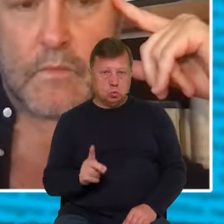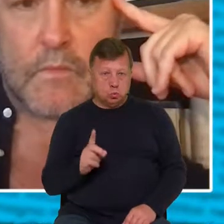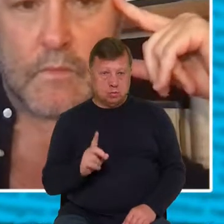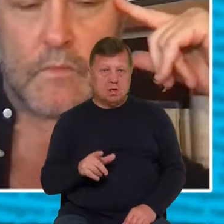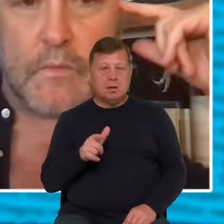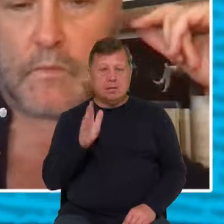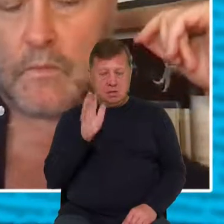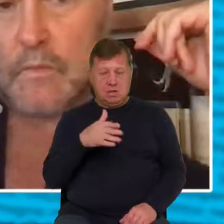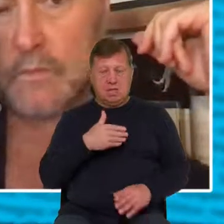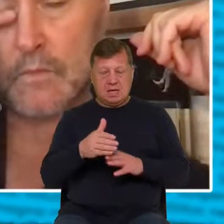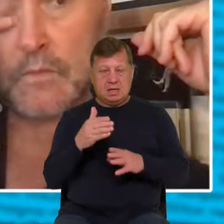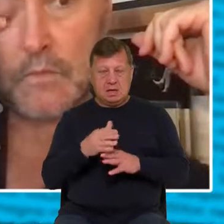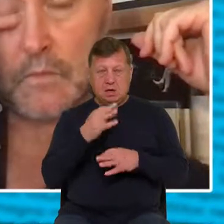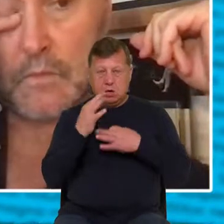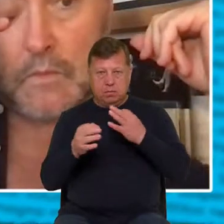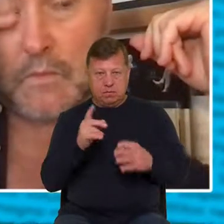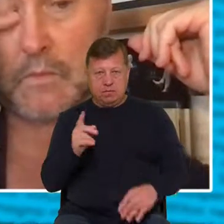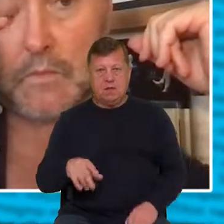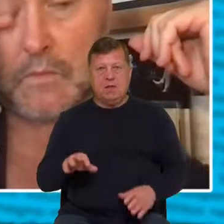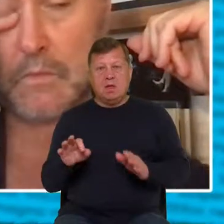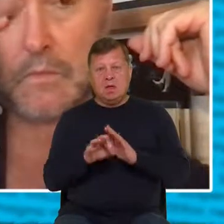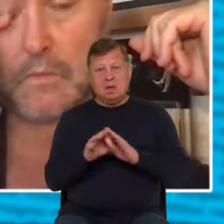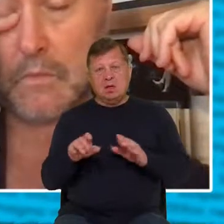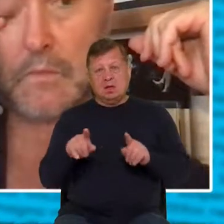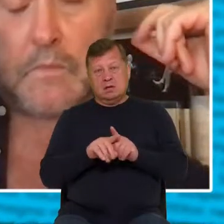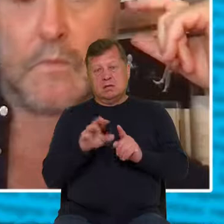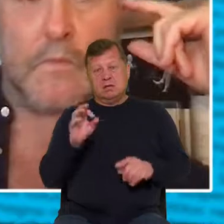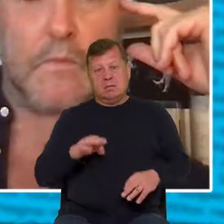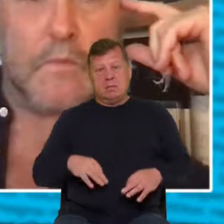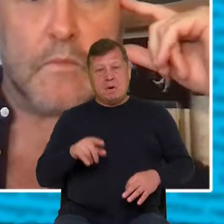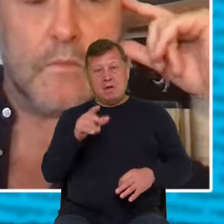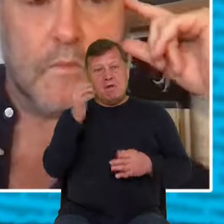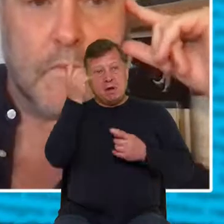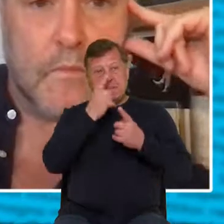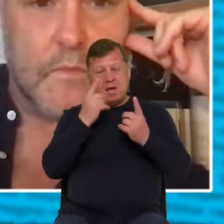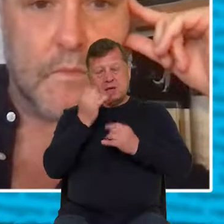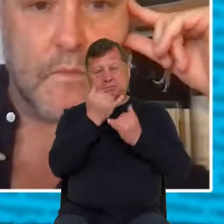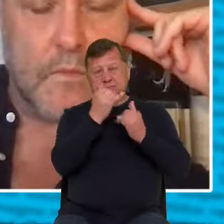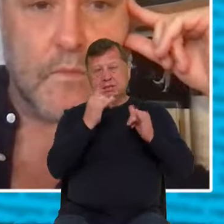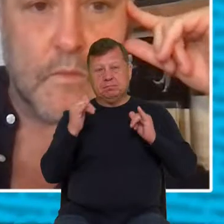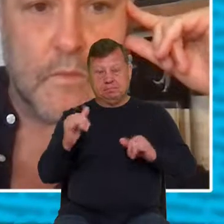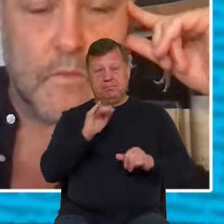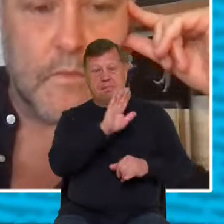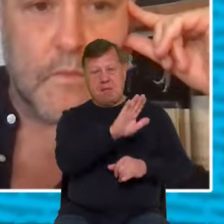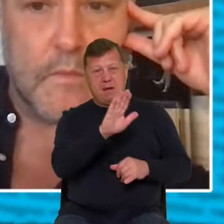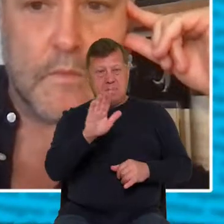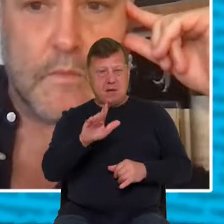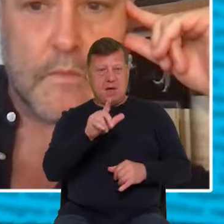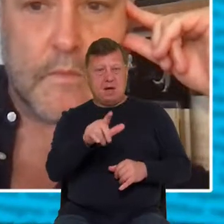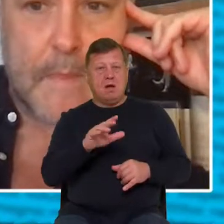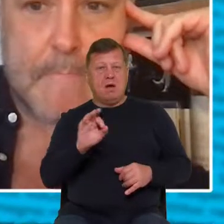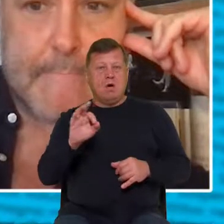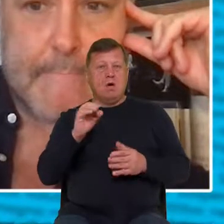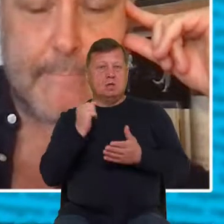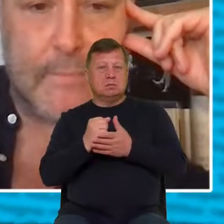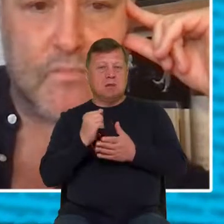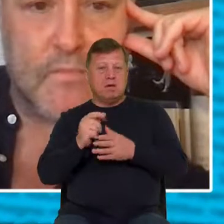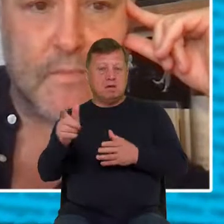o nich i państwo na pewno mają swoje własne i interpretacje i przemyślenia na temat apoergonu,